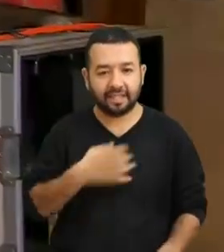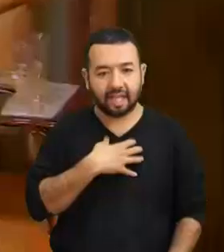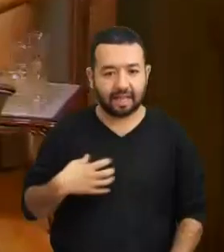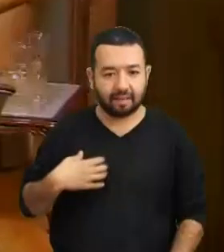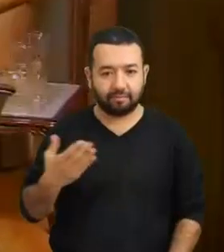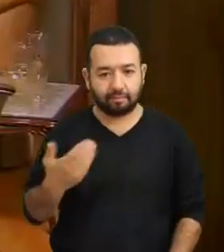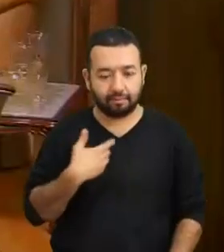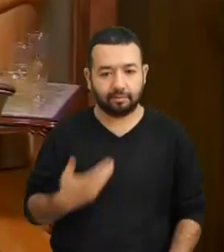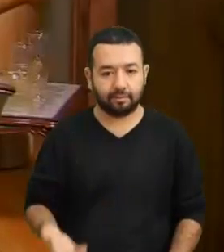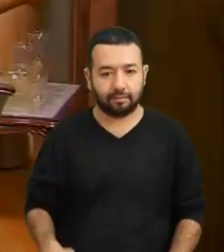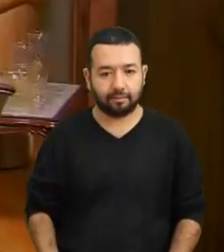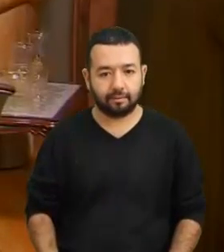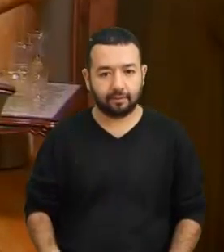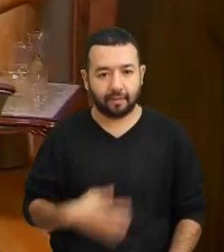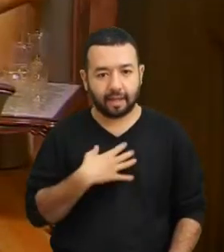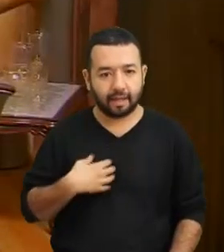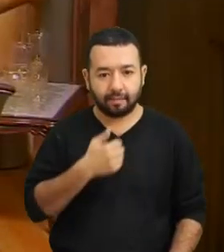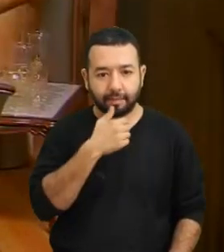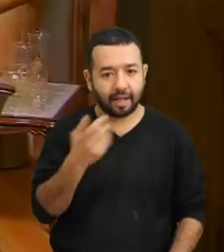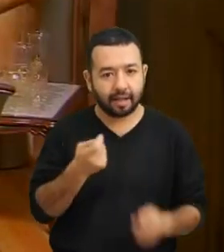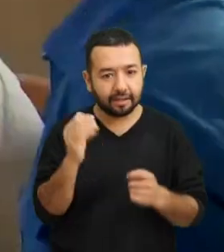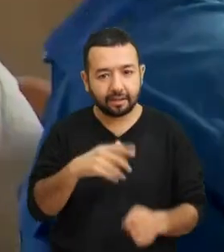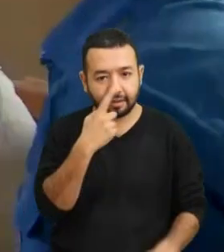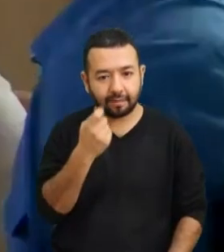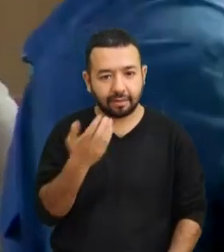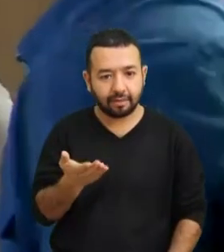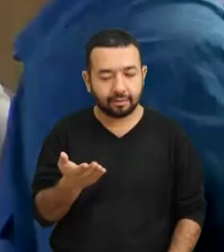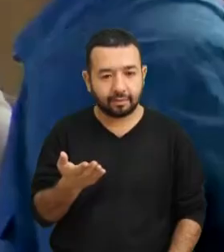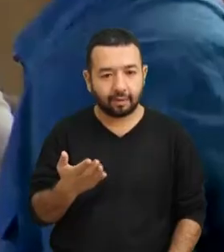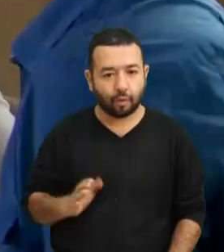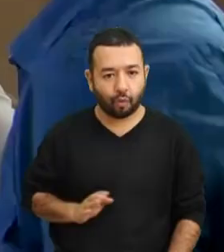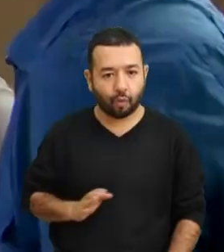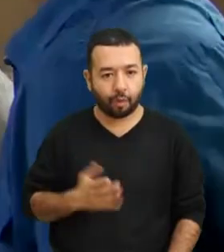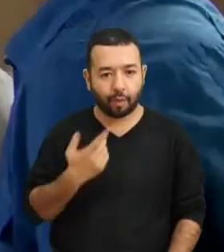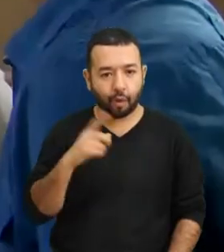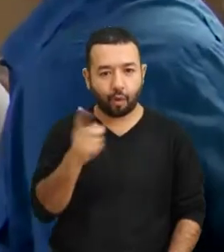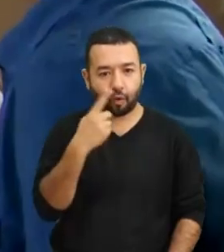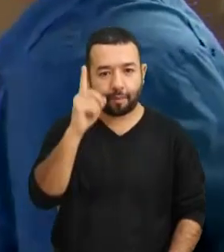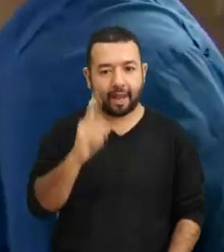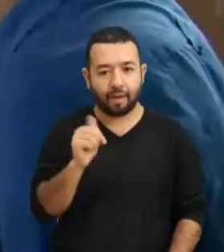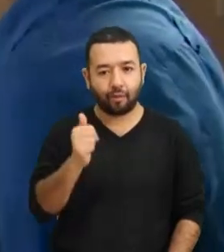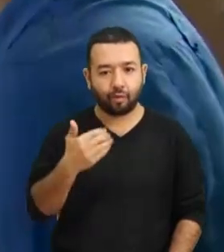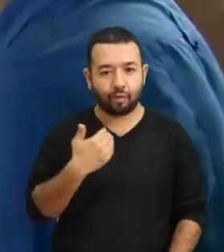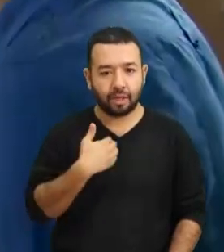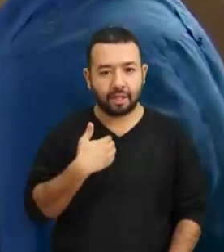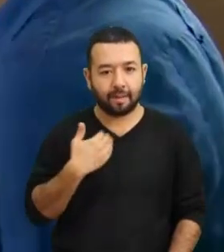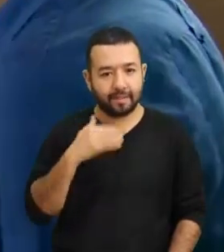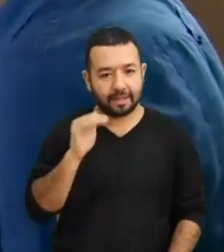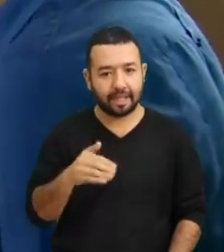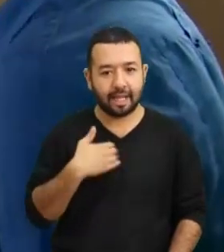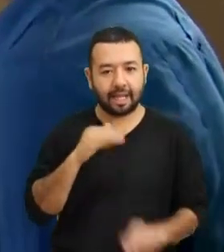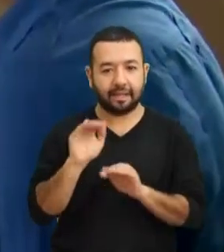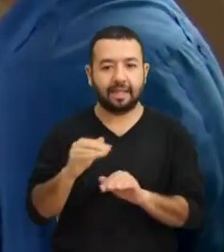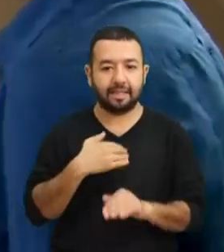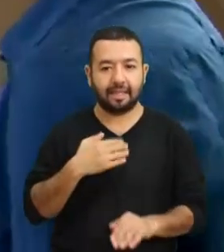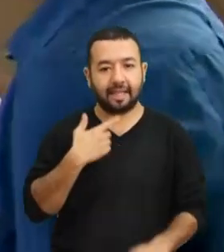babam. Anne baba ne işiniz var burada? Oğlum yani yönetmenliğinin ilk gününde biz de yanında